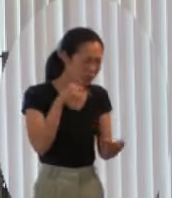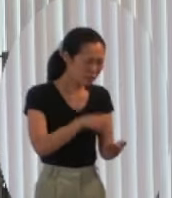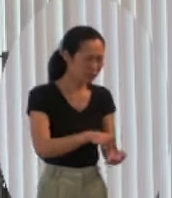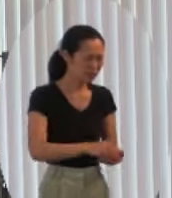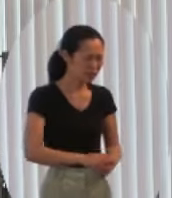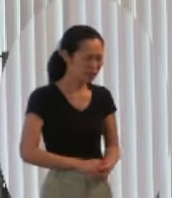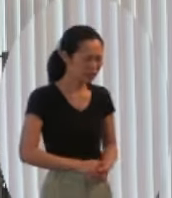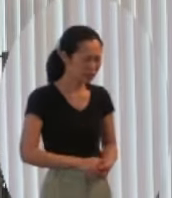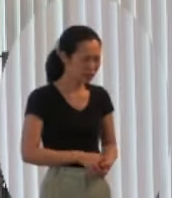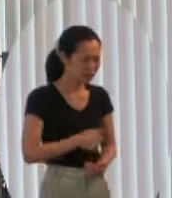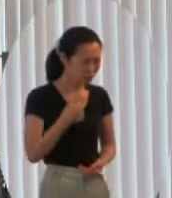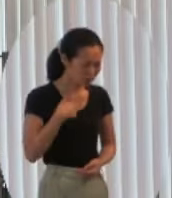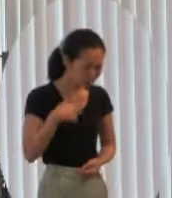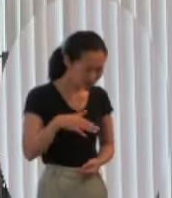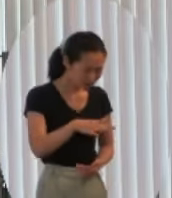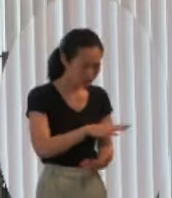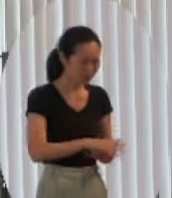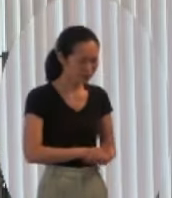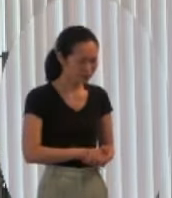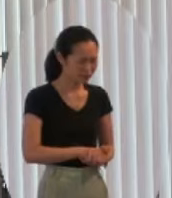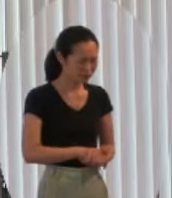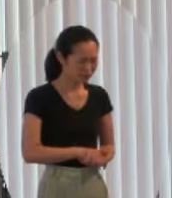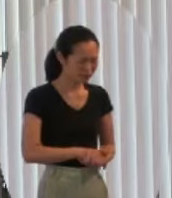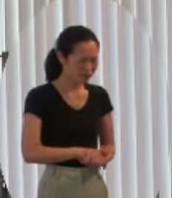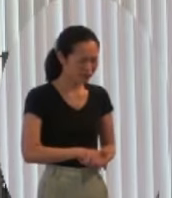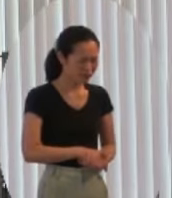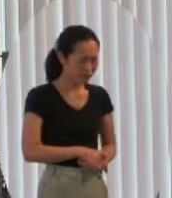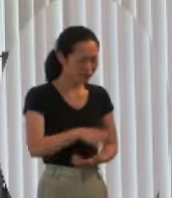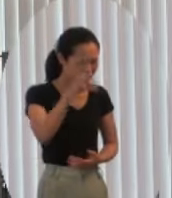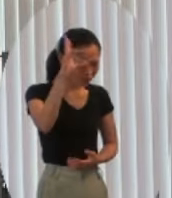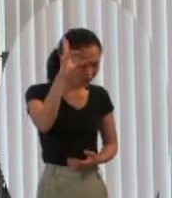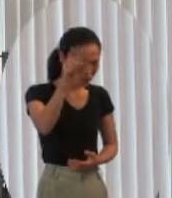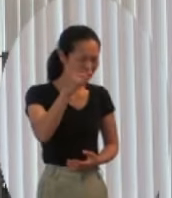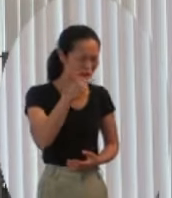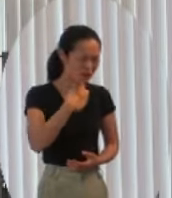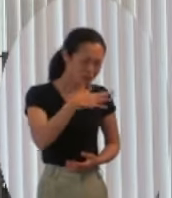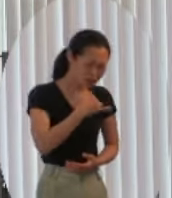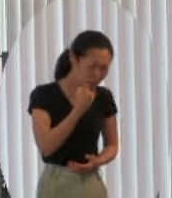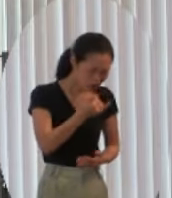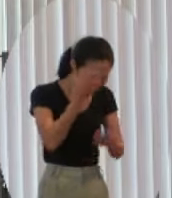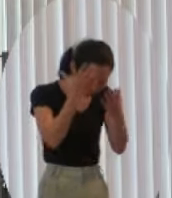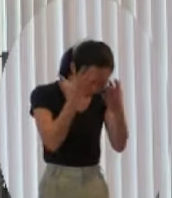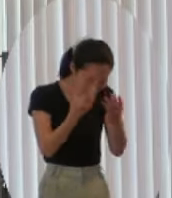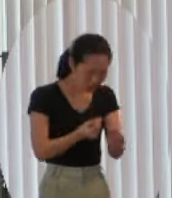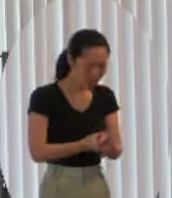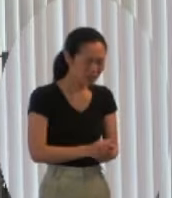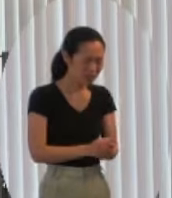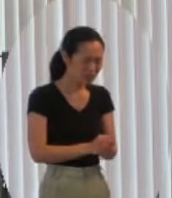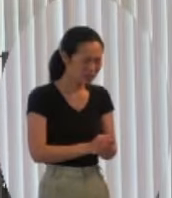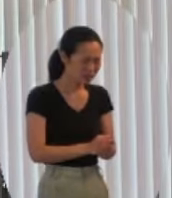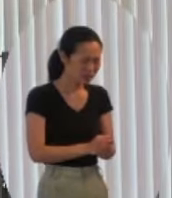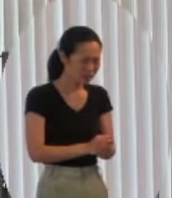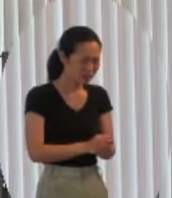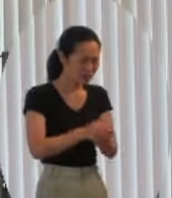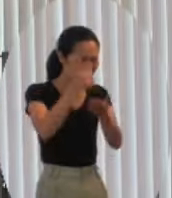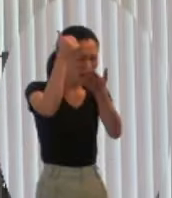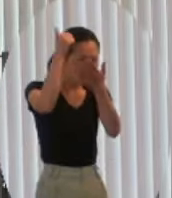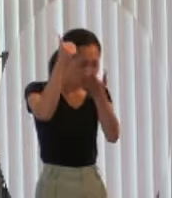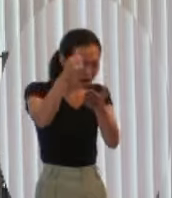しかしあなたはそんな私たちを許してくださいました。あなたから見れ